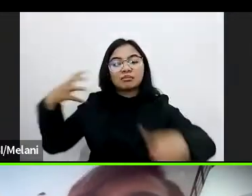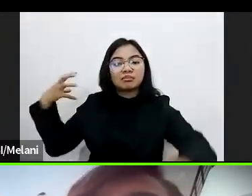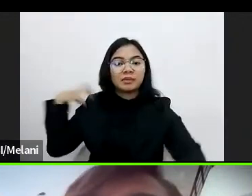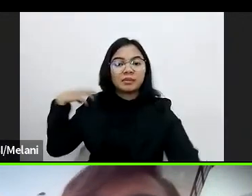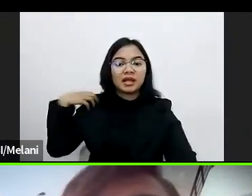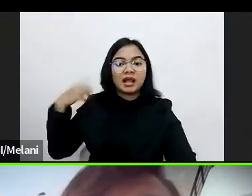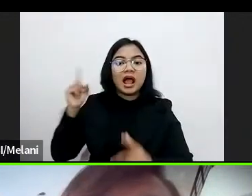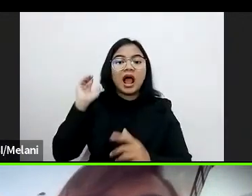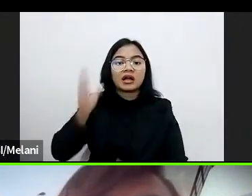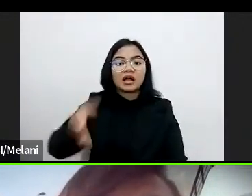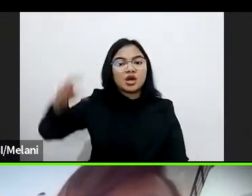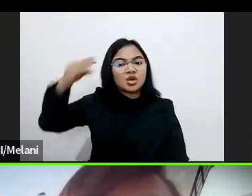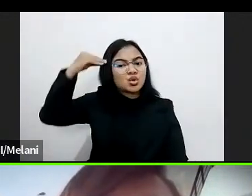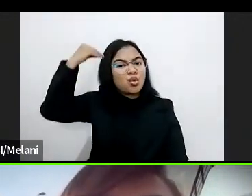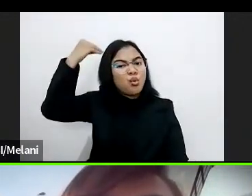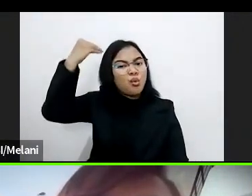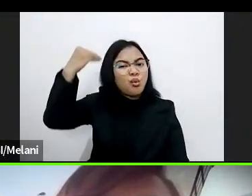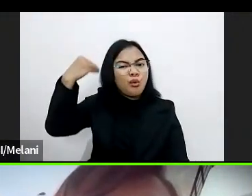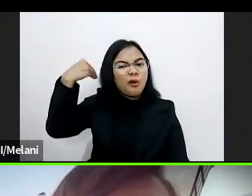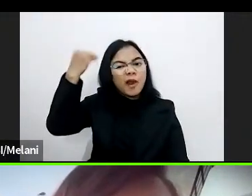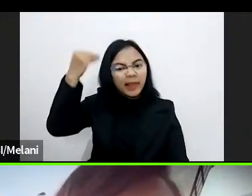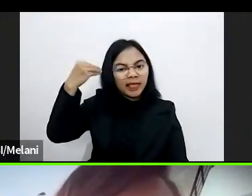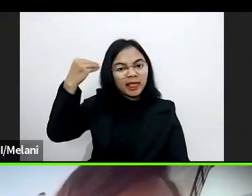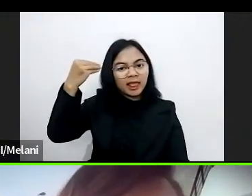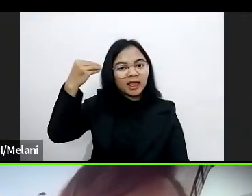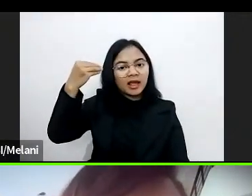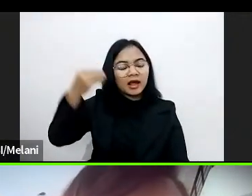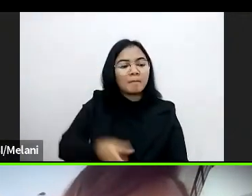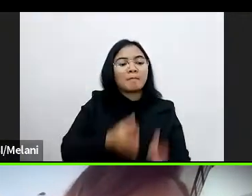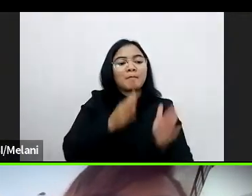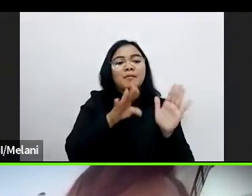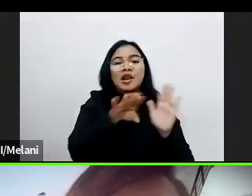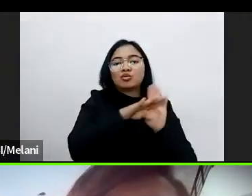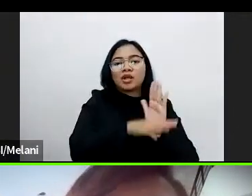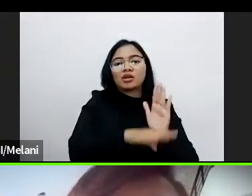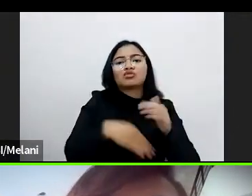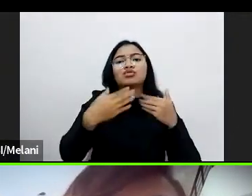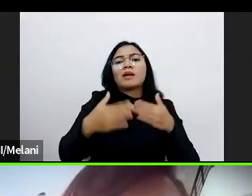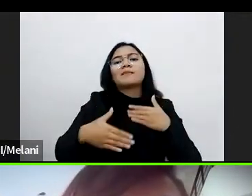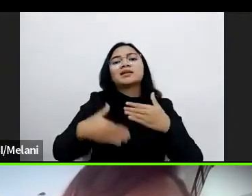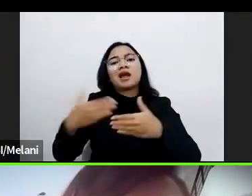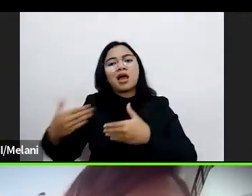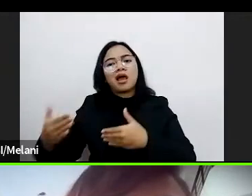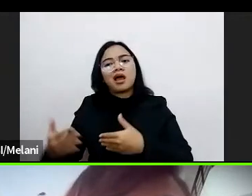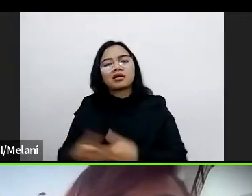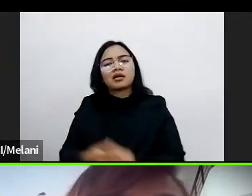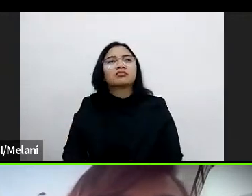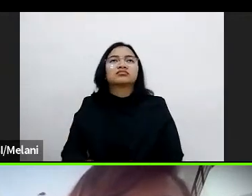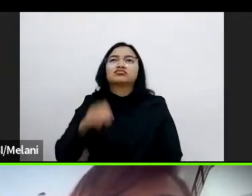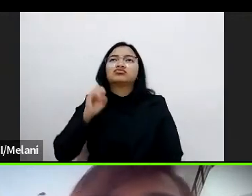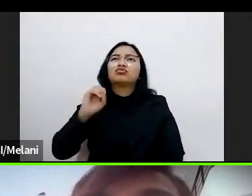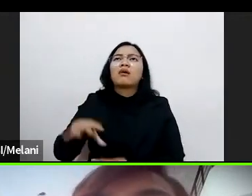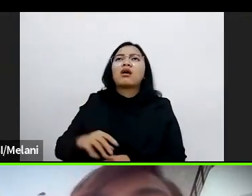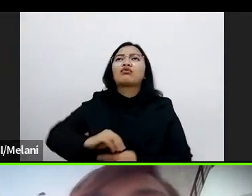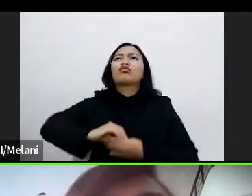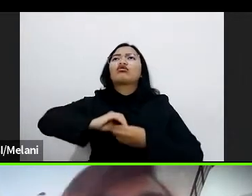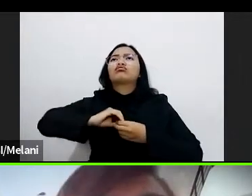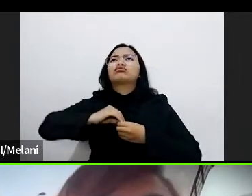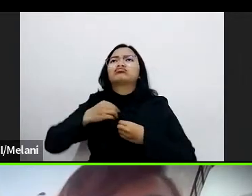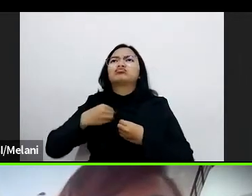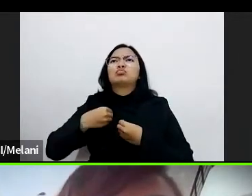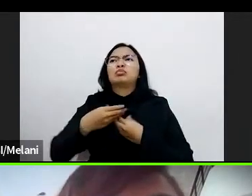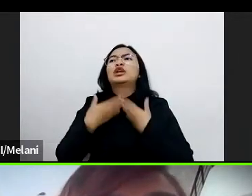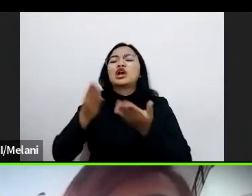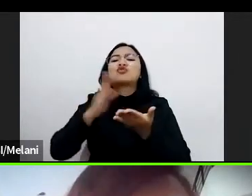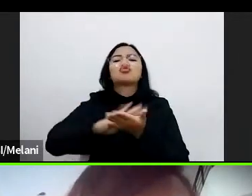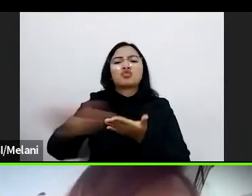sekali. Mekanisme yang sudah berjalan dikeluarkan saja gitu ya suratnya sesuai dengan rekomendasi komisi etik pun, itu kalau tidak